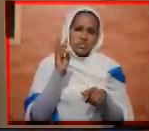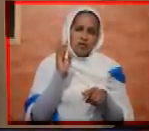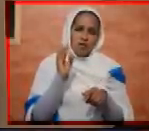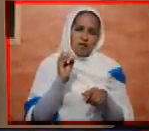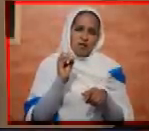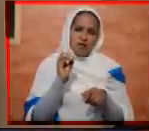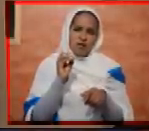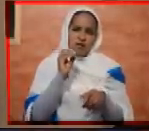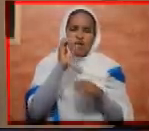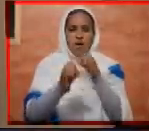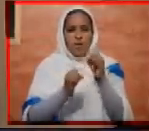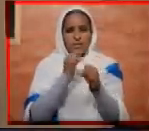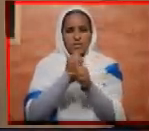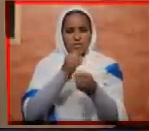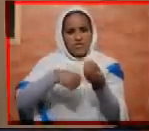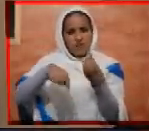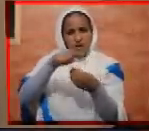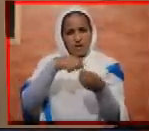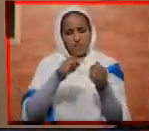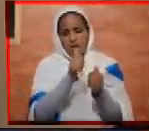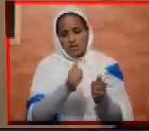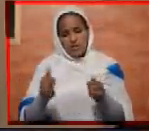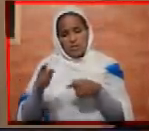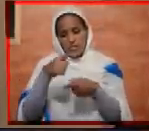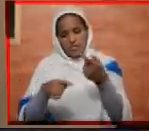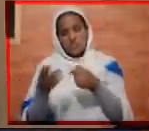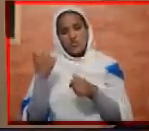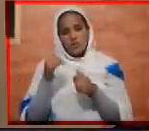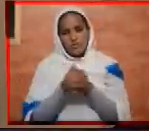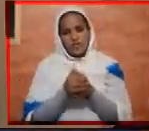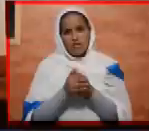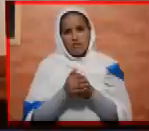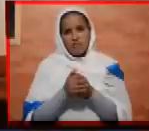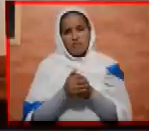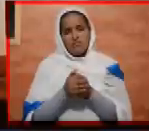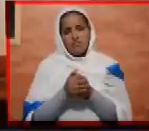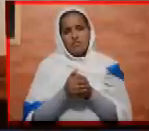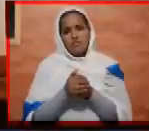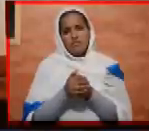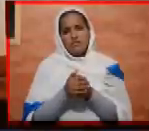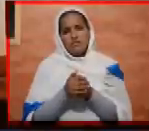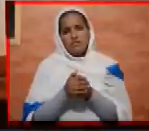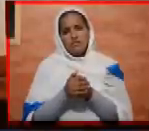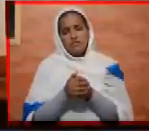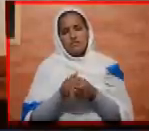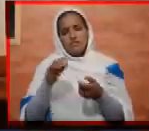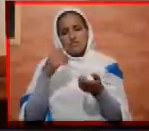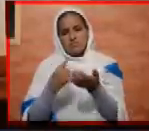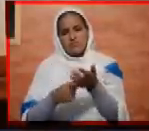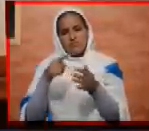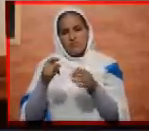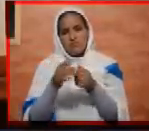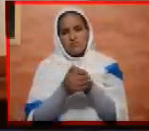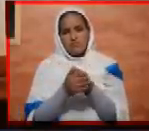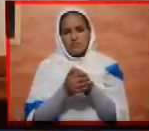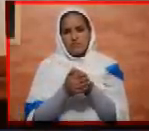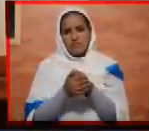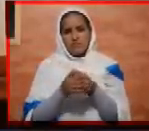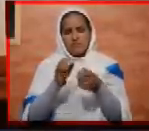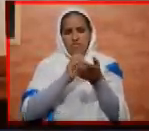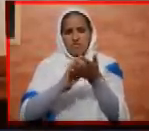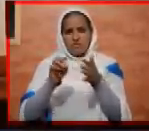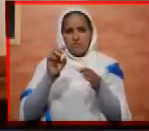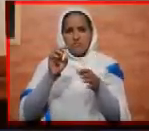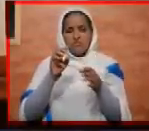እኔ የቤተክርስቲያን ተማሪ አልኩ እንጂ የከተማ ሆነ ተማሪ መንትቀሉ ዘመናዊ እንዲያሉ ያስቀሩ